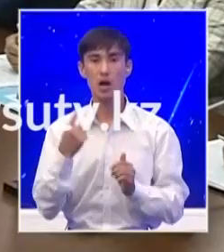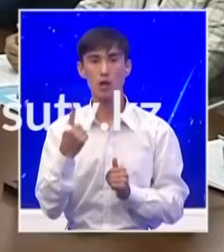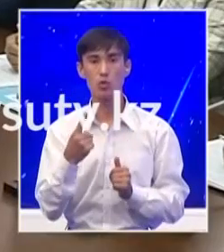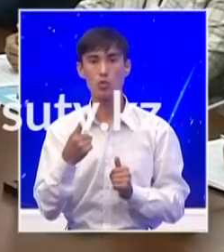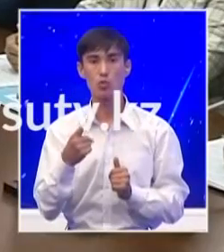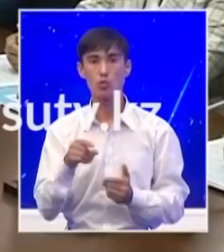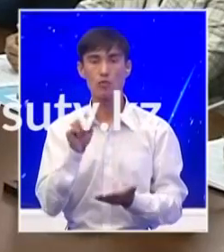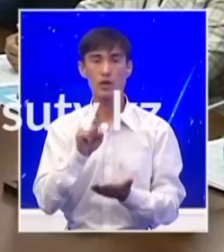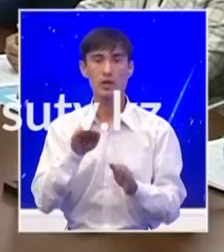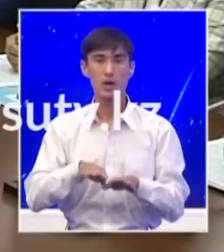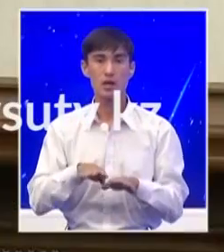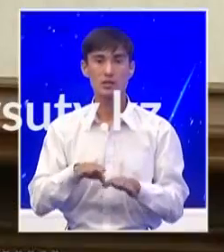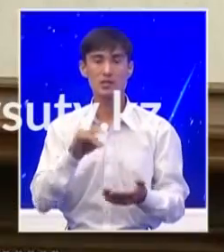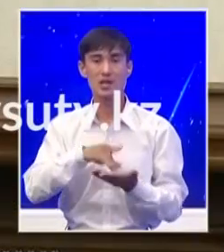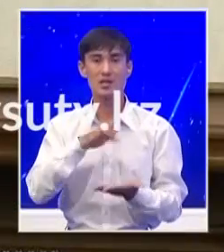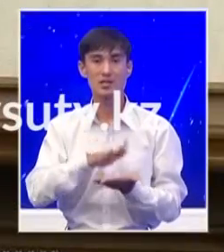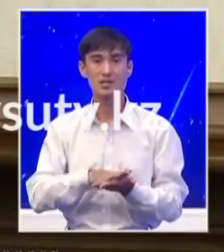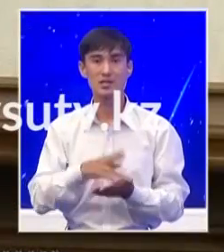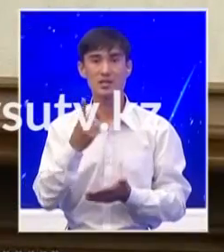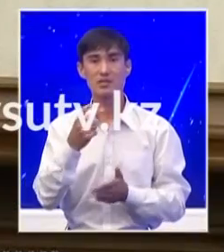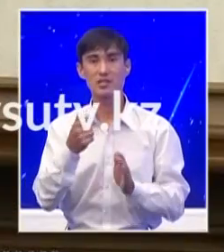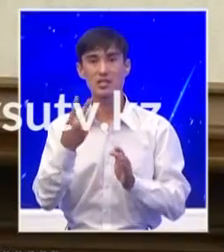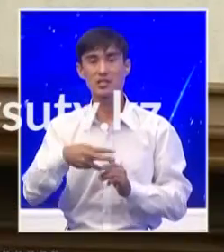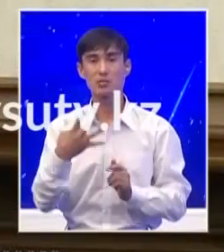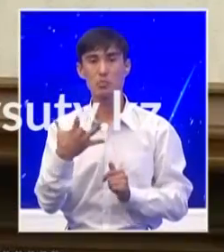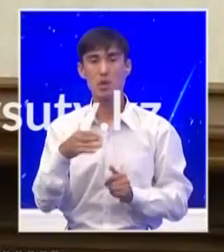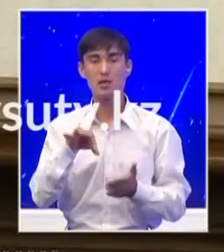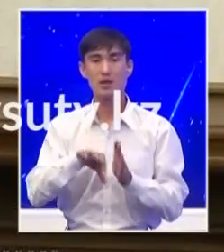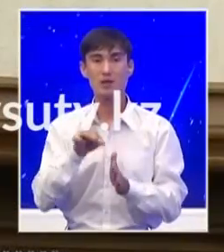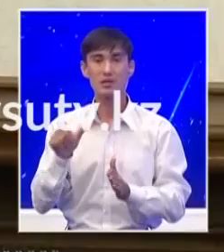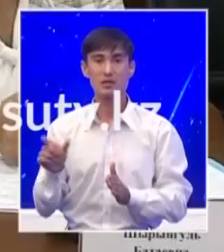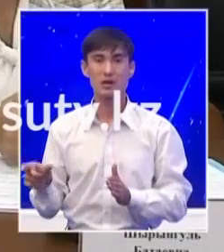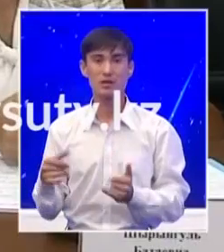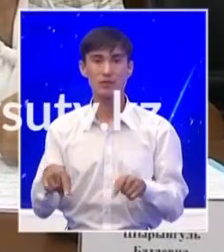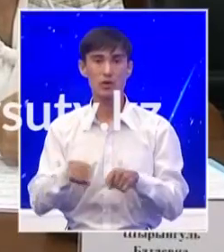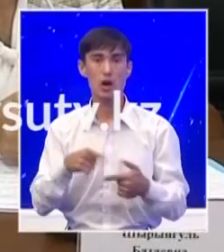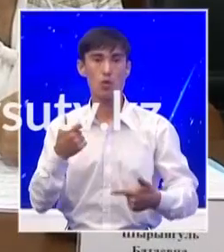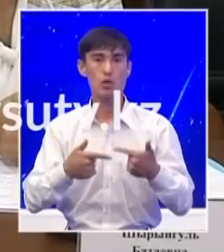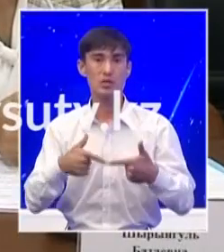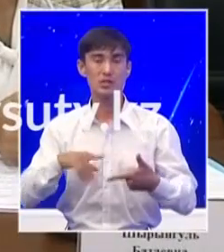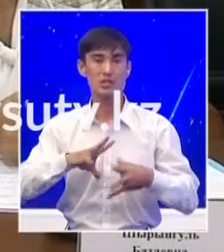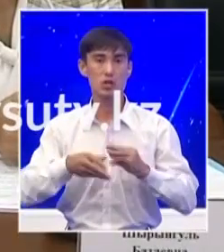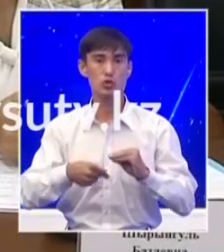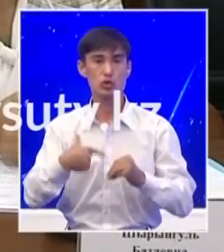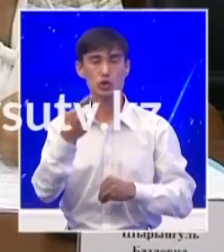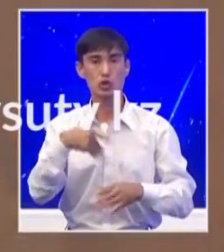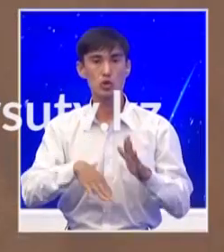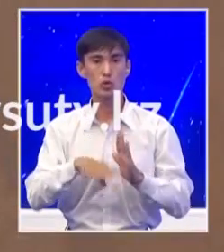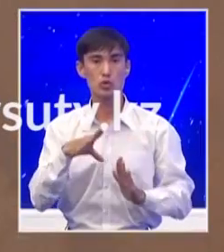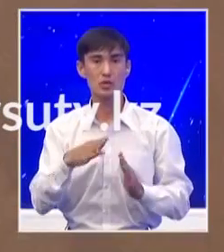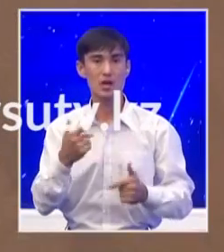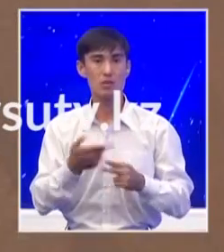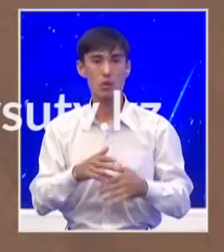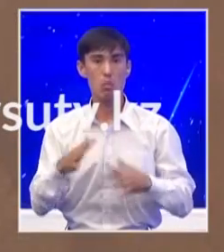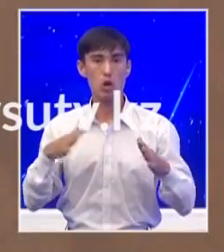по Алматинской области было зарегистрировано 235 кандидатов. Таким образом, конкуренция сложилась довольно серьезная. Это и